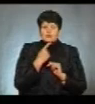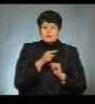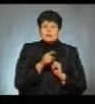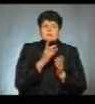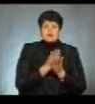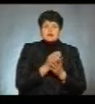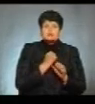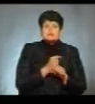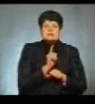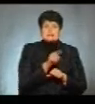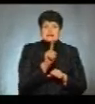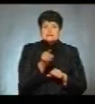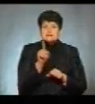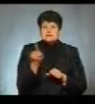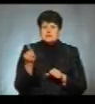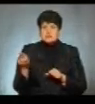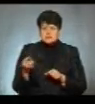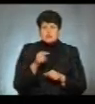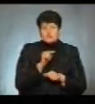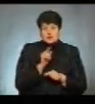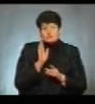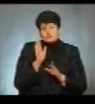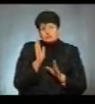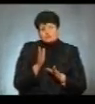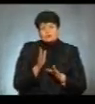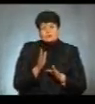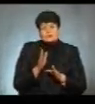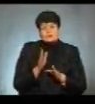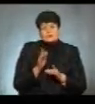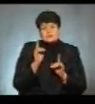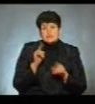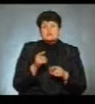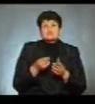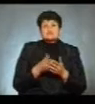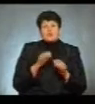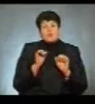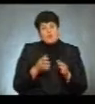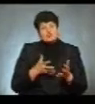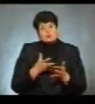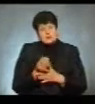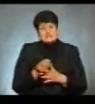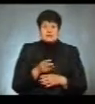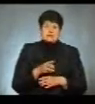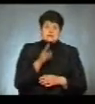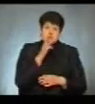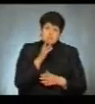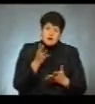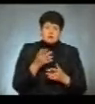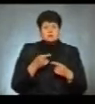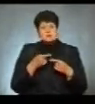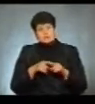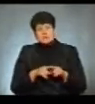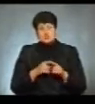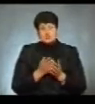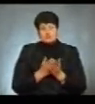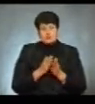маєш це зробити, ти маєш це зробити. Вони будуть диктувати, яку ціну можуть вони сплачувати йому і винагороду, і за технічне обслуговування